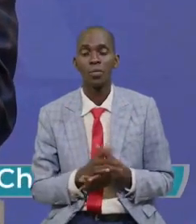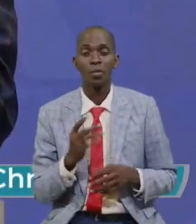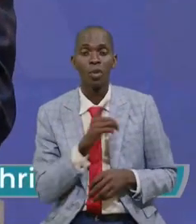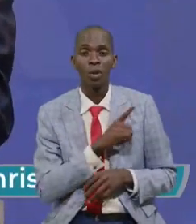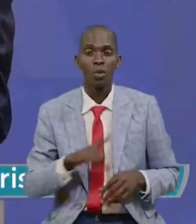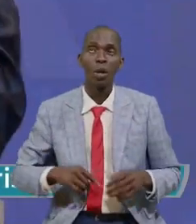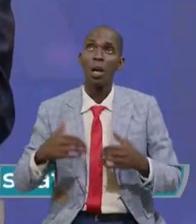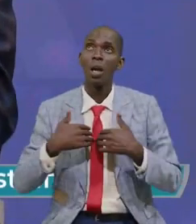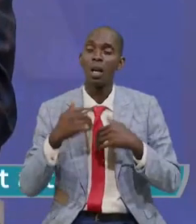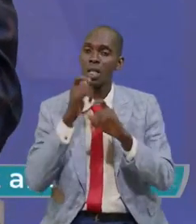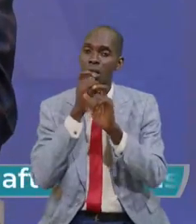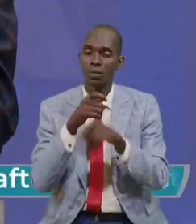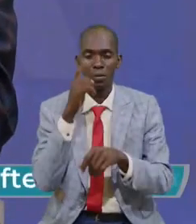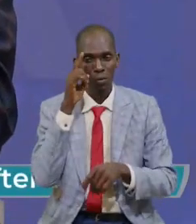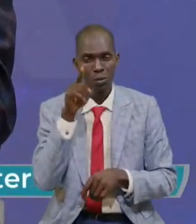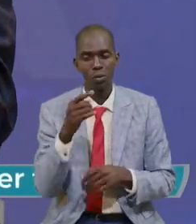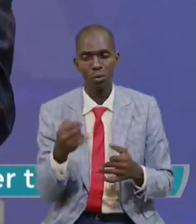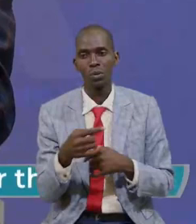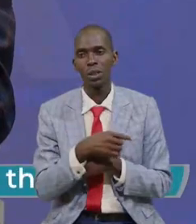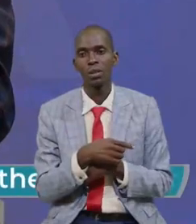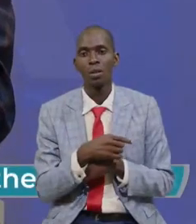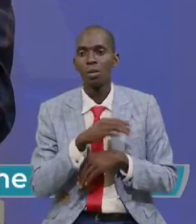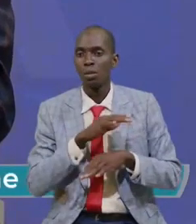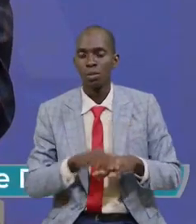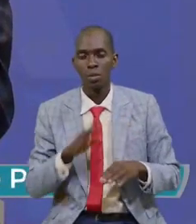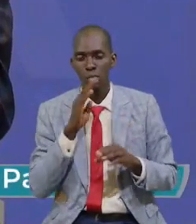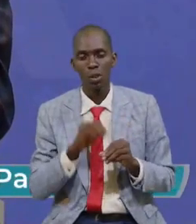Le Seigneur a quelque chose pour vous.